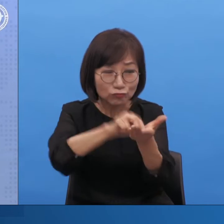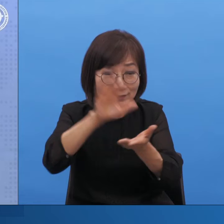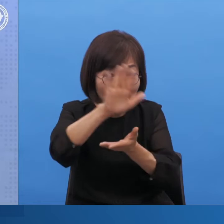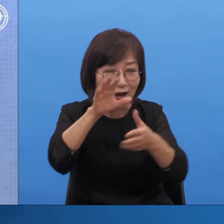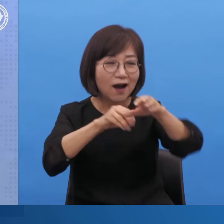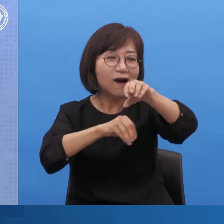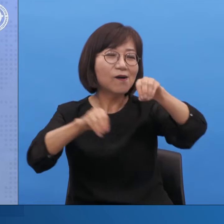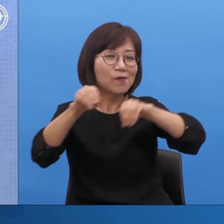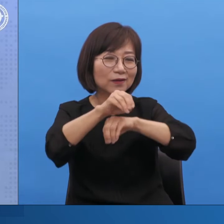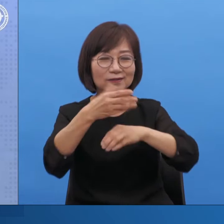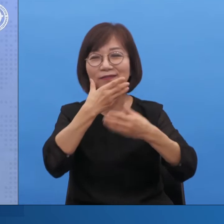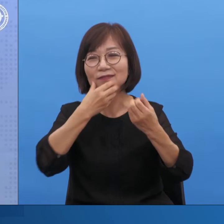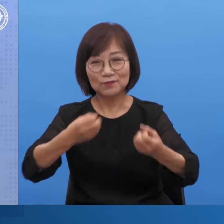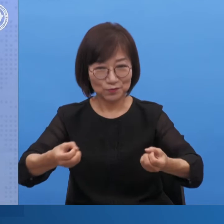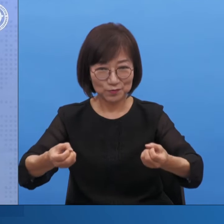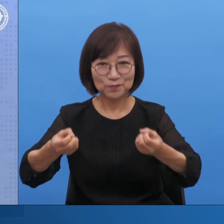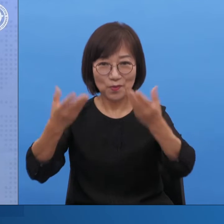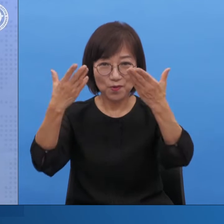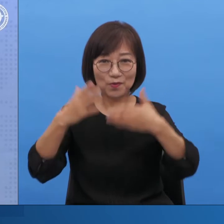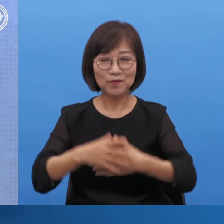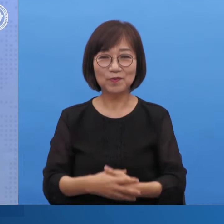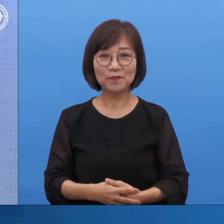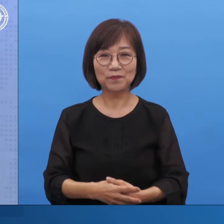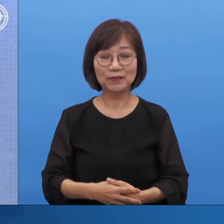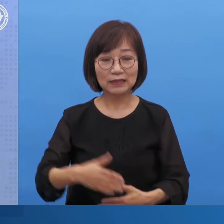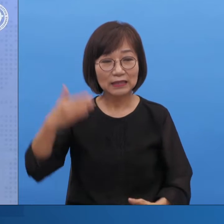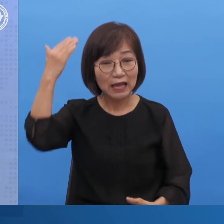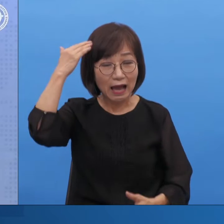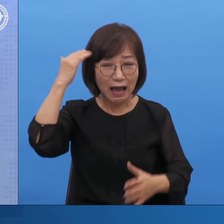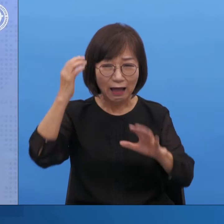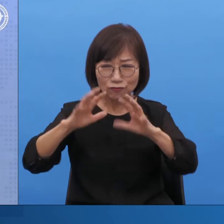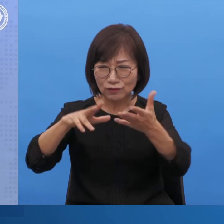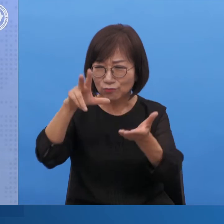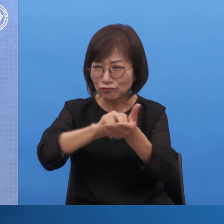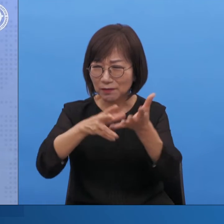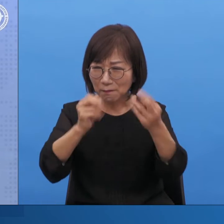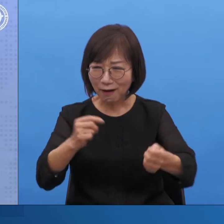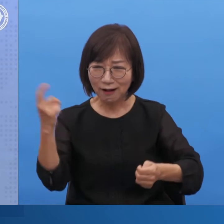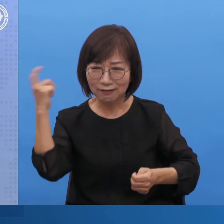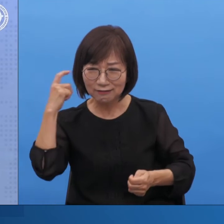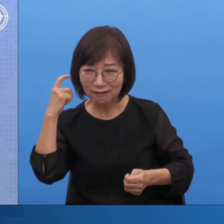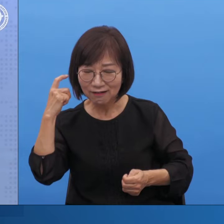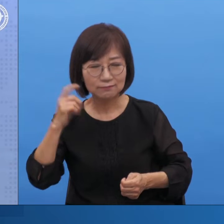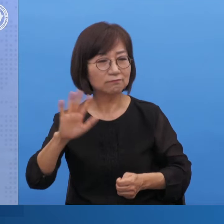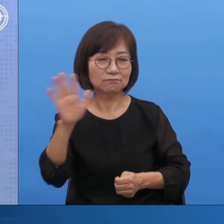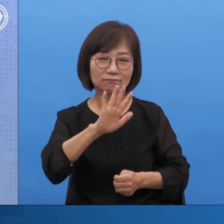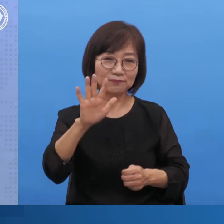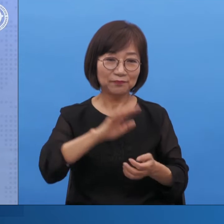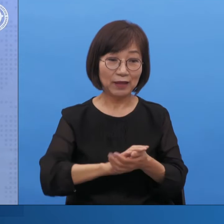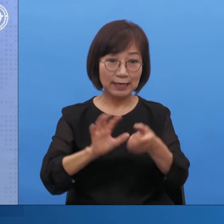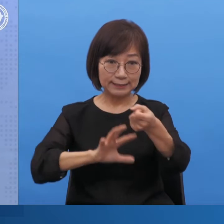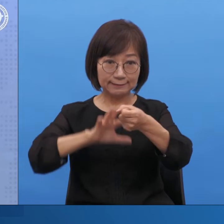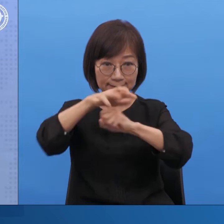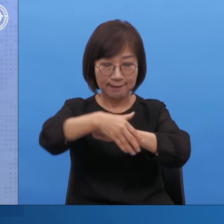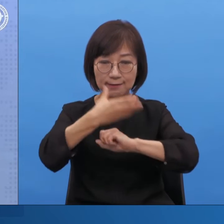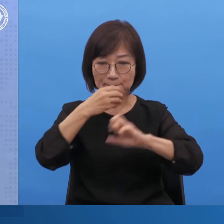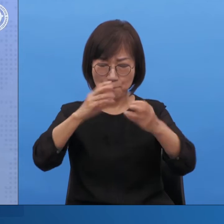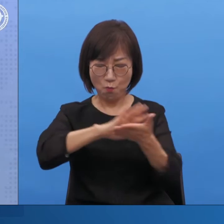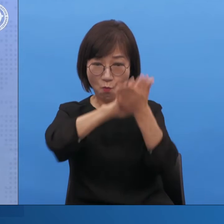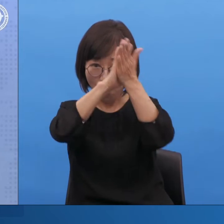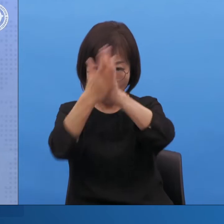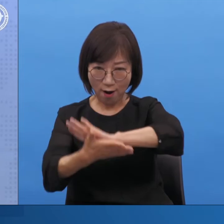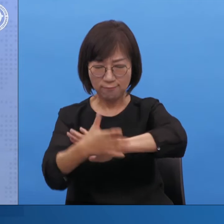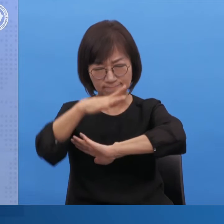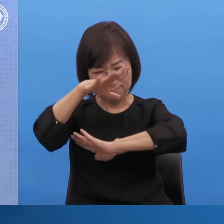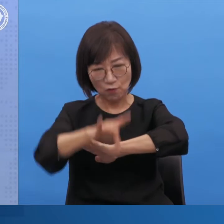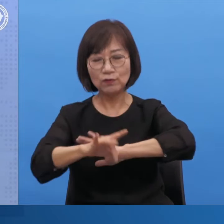blessing. 우리나라 문제 많다는데 저는 그렇게 보지 않습니다. Oh, there's so many problems in this nation. In my, 세계 복음할 나라입니다. I don't think that way. I believe this is the country